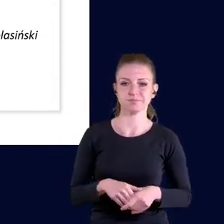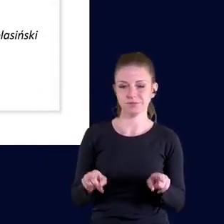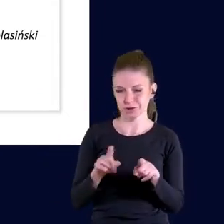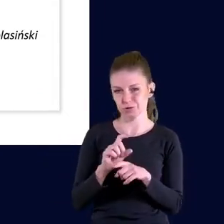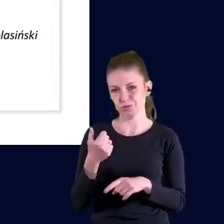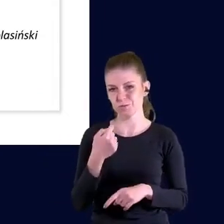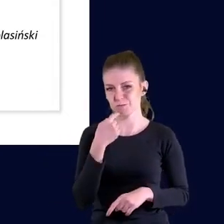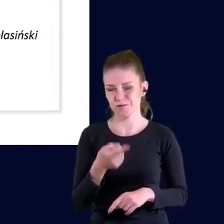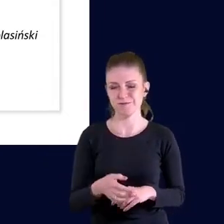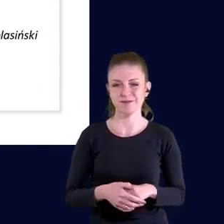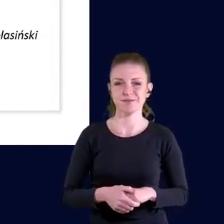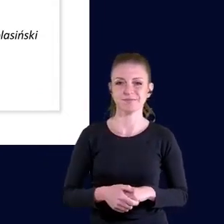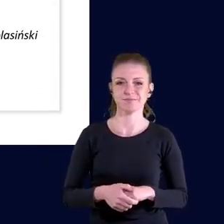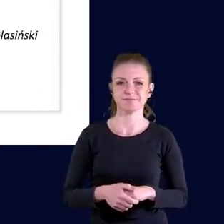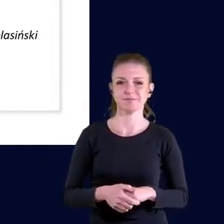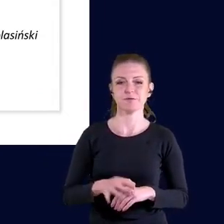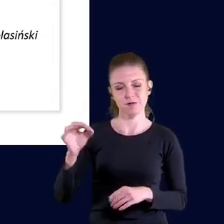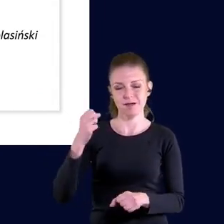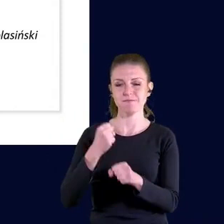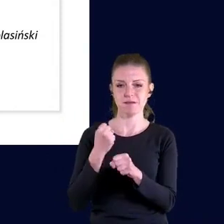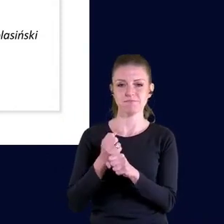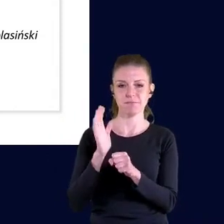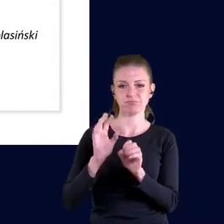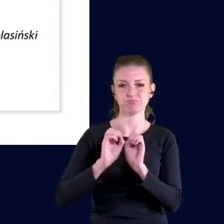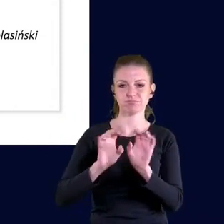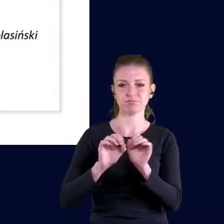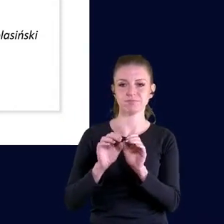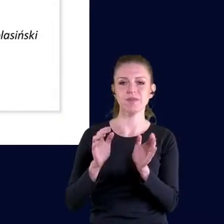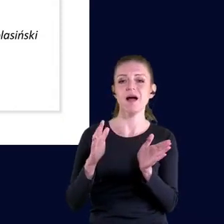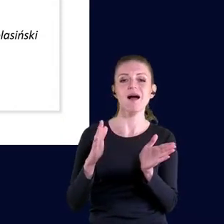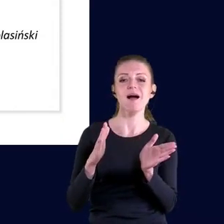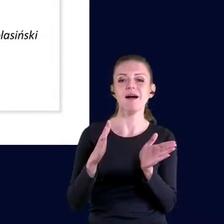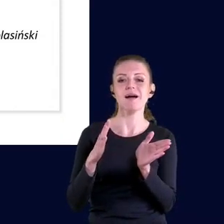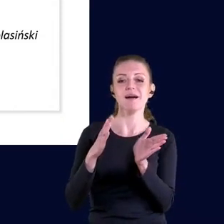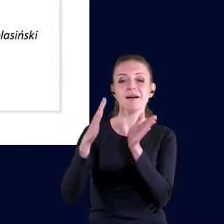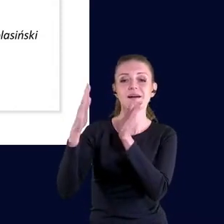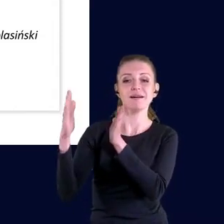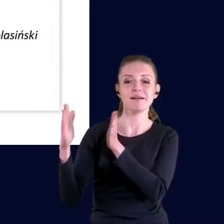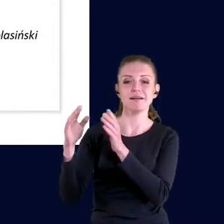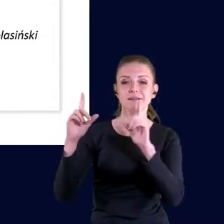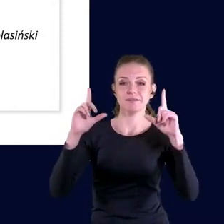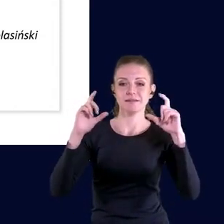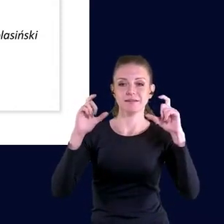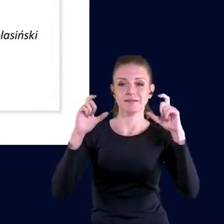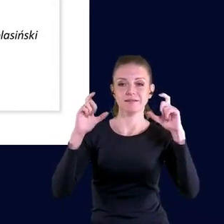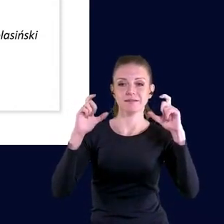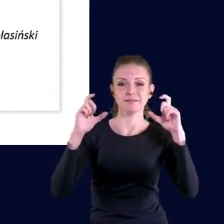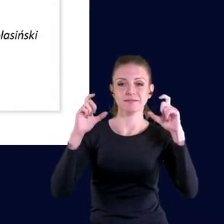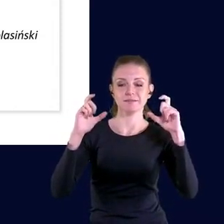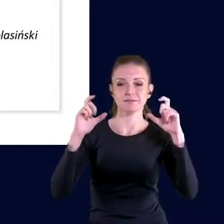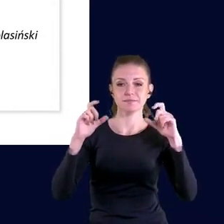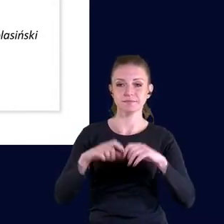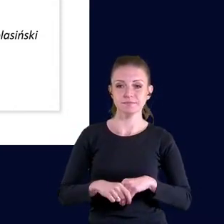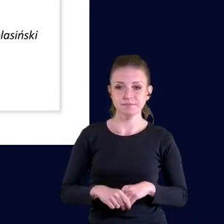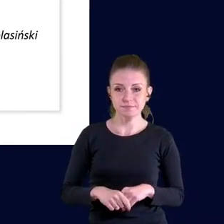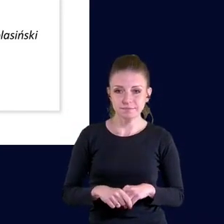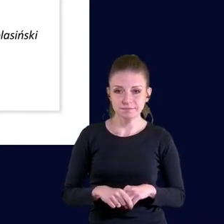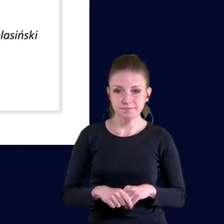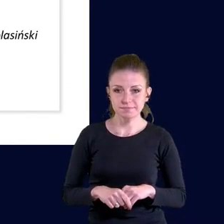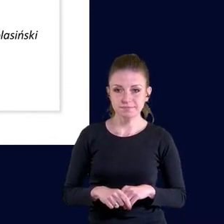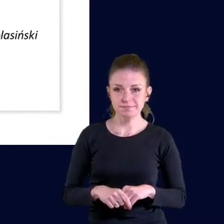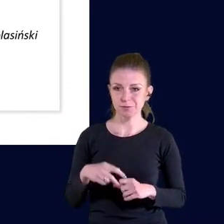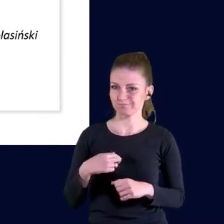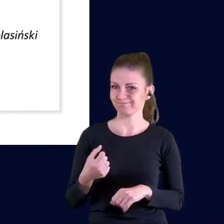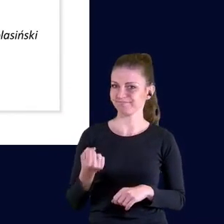powiedzenia sobie kilku słów i o swojej pracy ostatnia fotografia też zupełna przy zupełna zupełnie